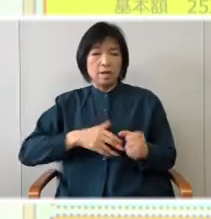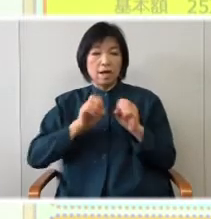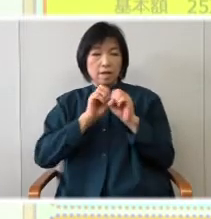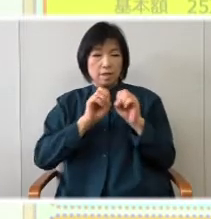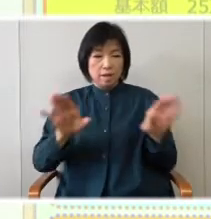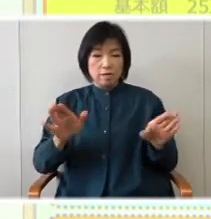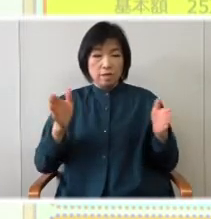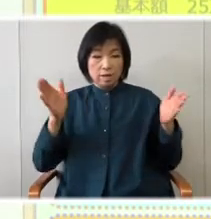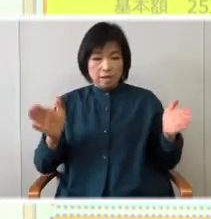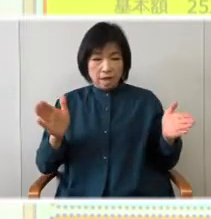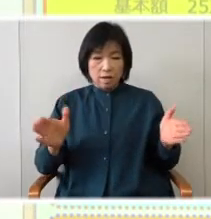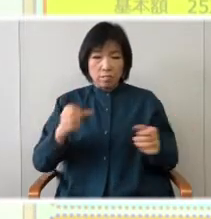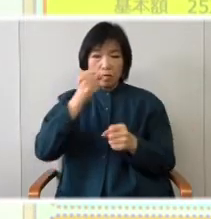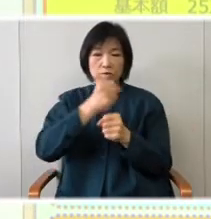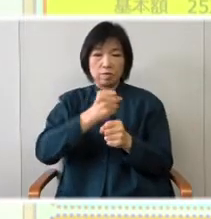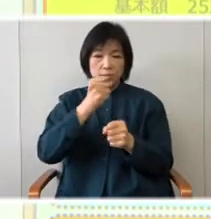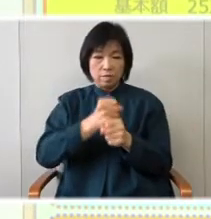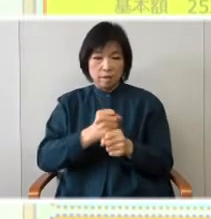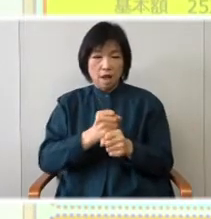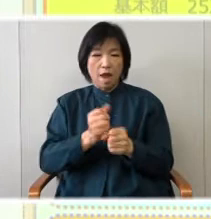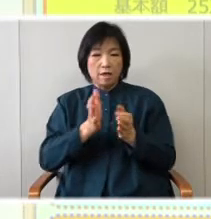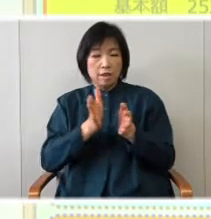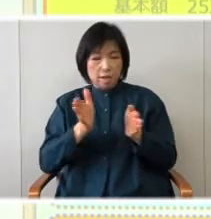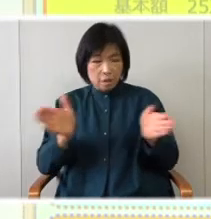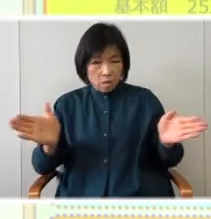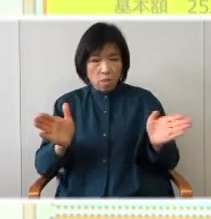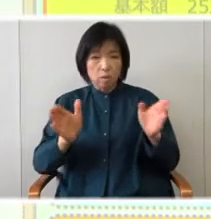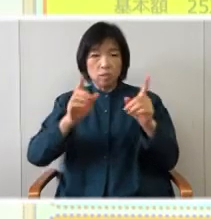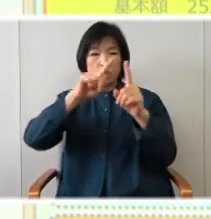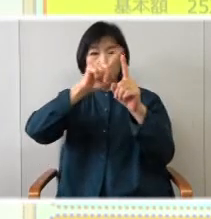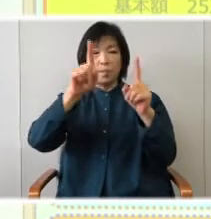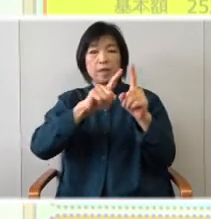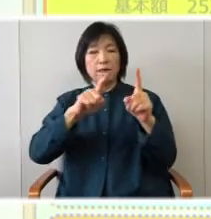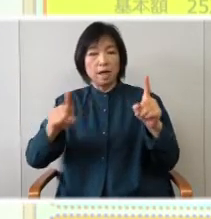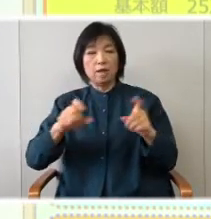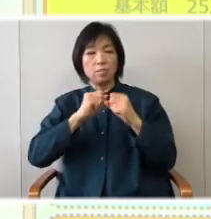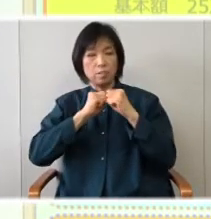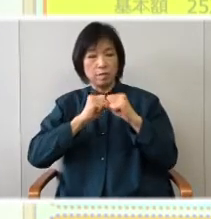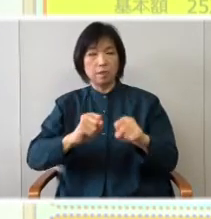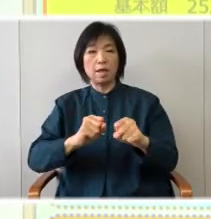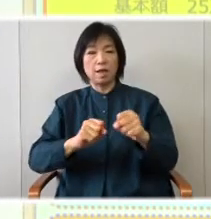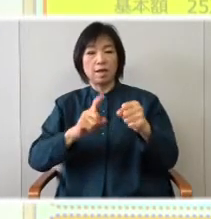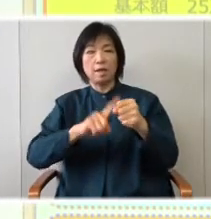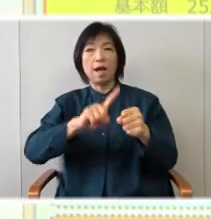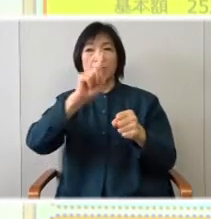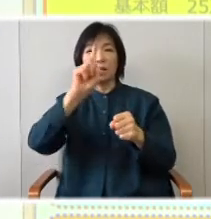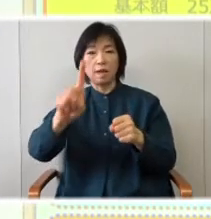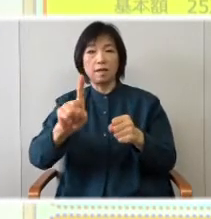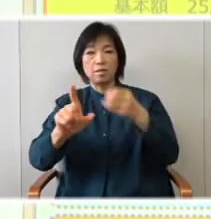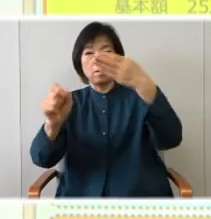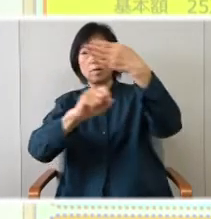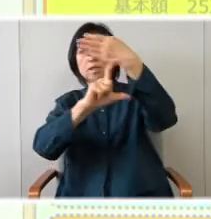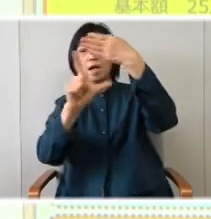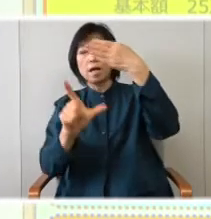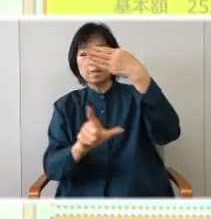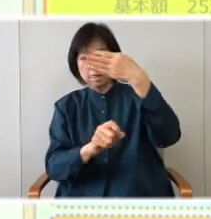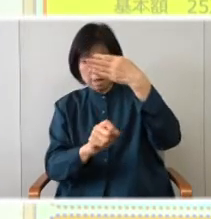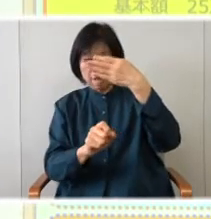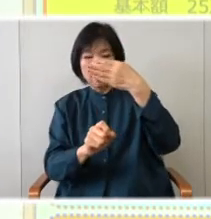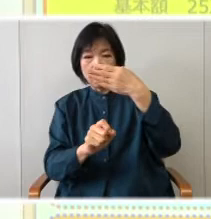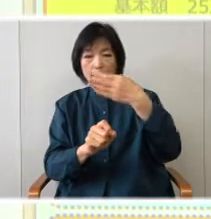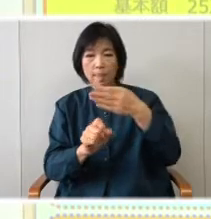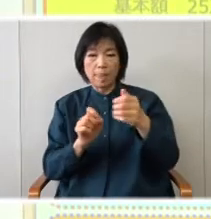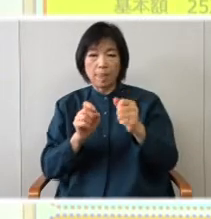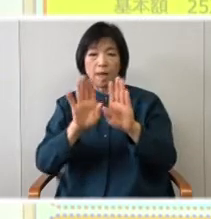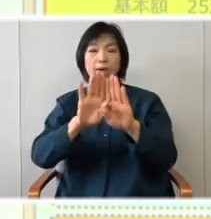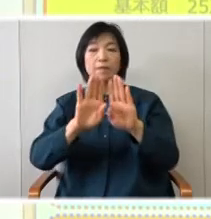って広く PR を行って、来年の4月から運用をしていこうということ